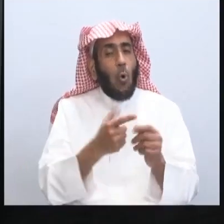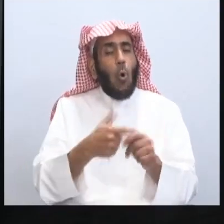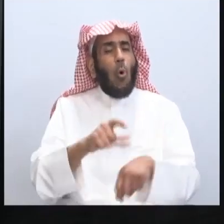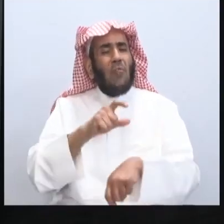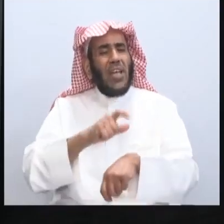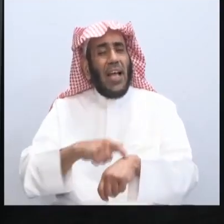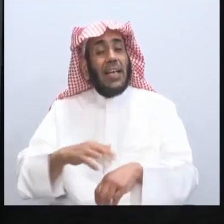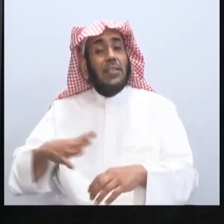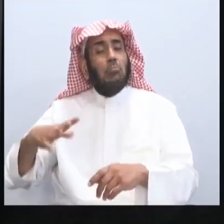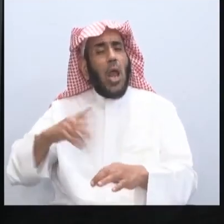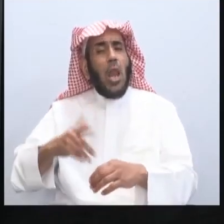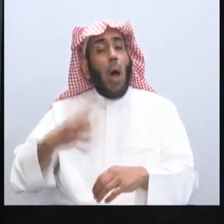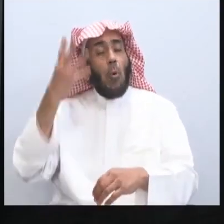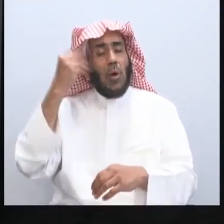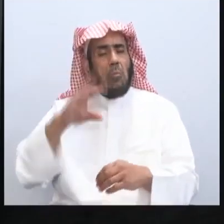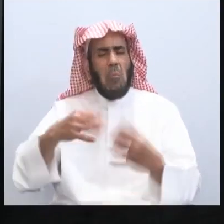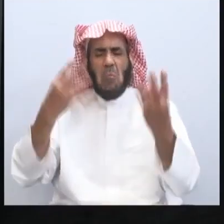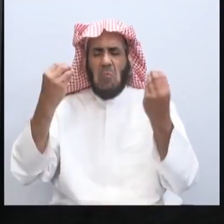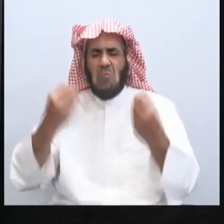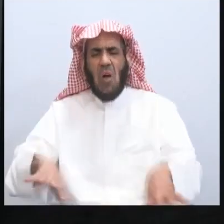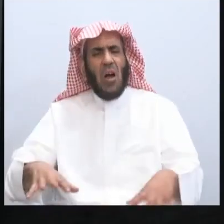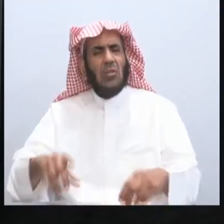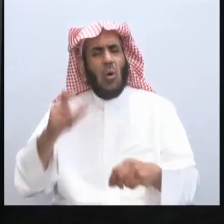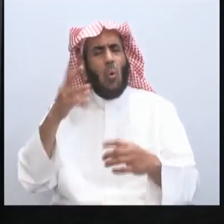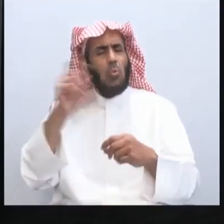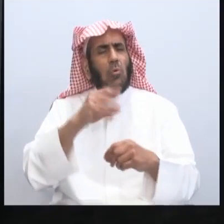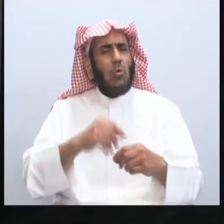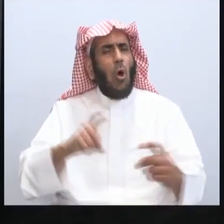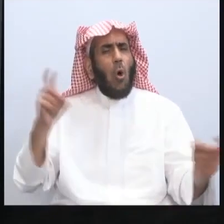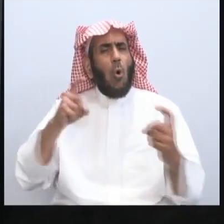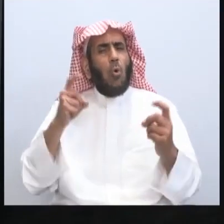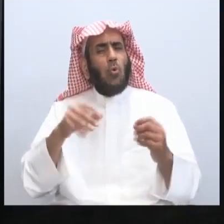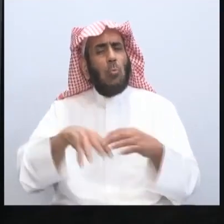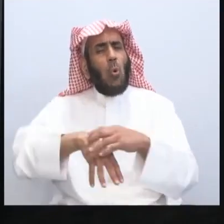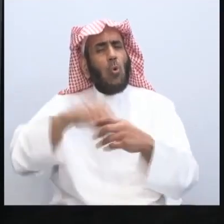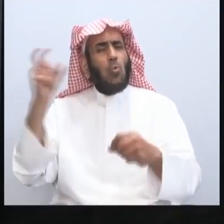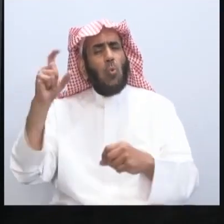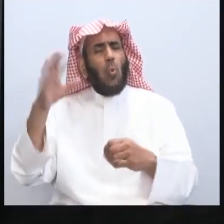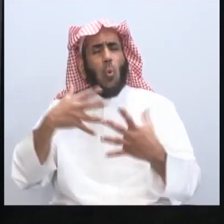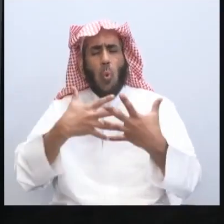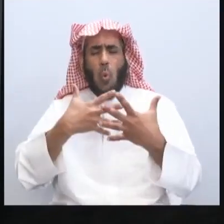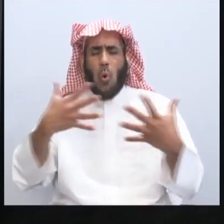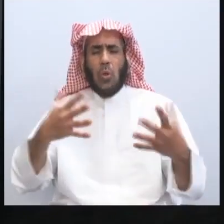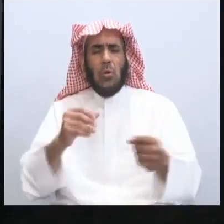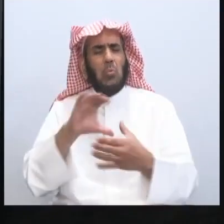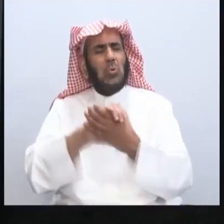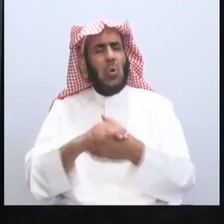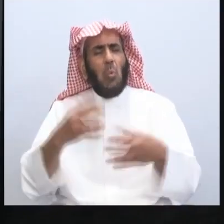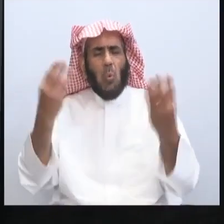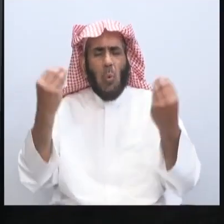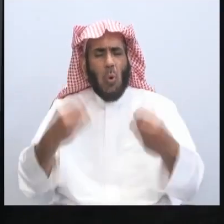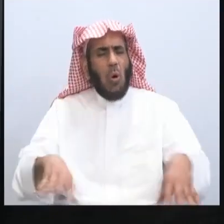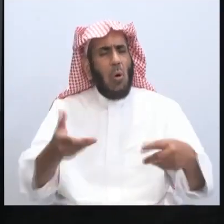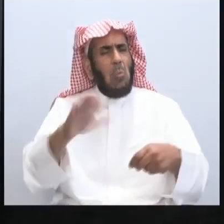ابو بكر الصديق فقد المسلمون في اثناء حروب المرتدين كثير من الصحابه حفاظ